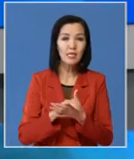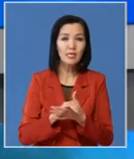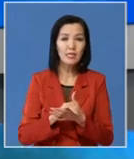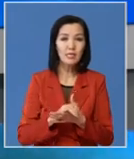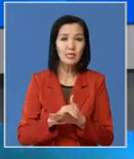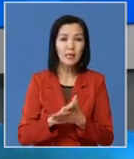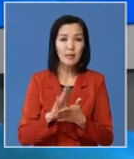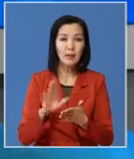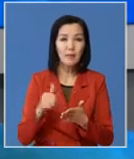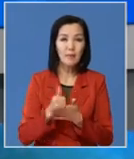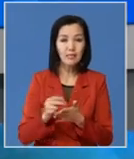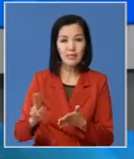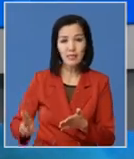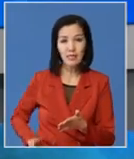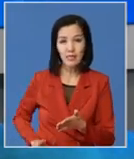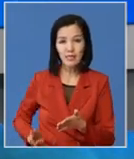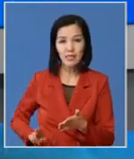таныстыру. Бұл